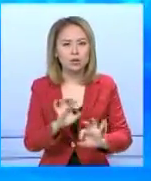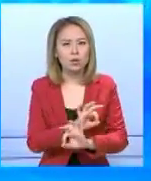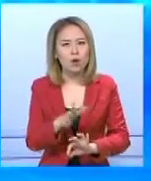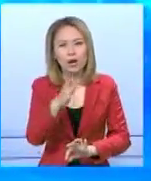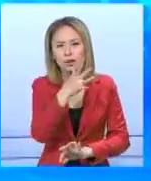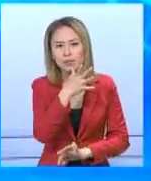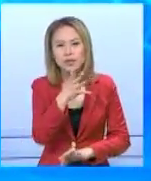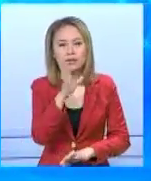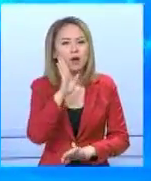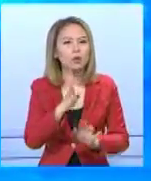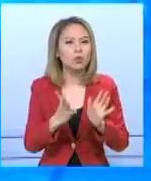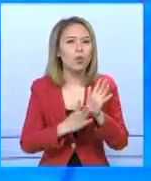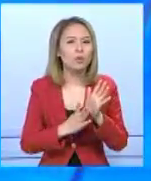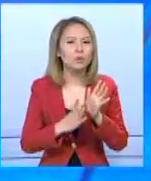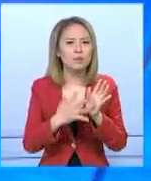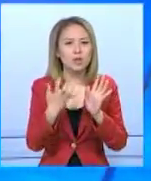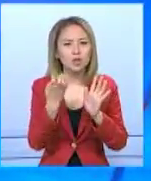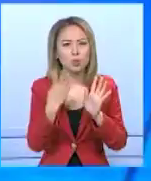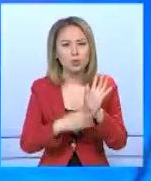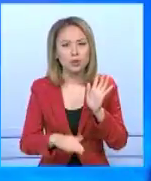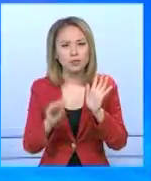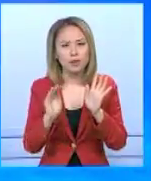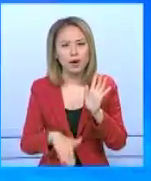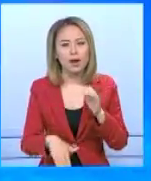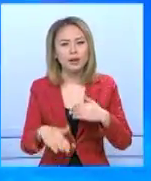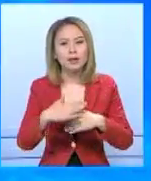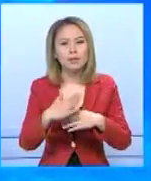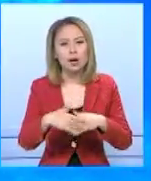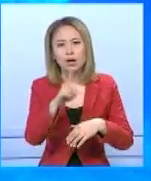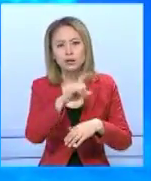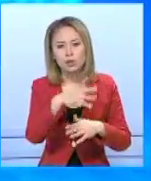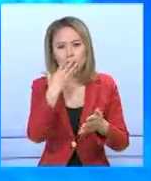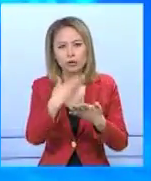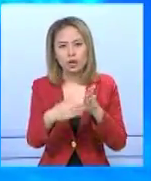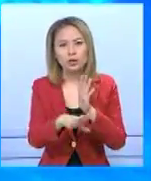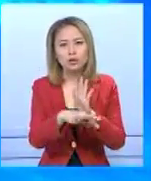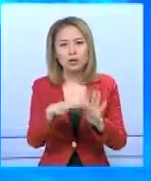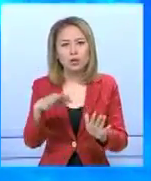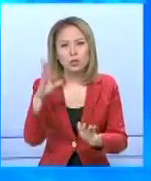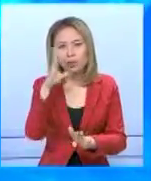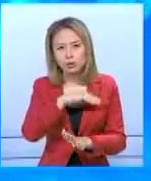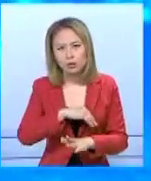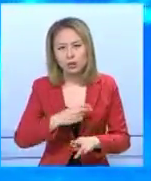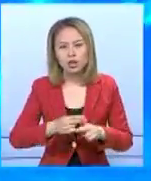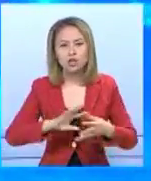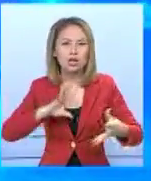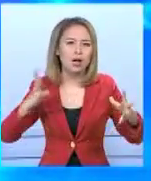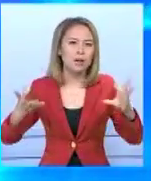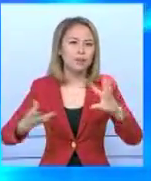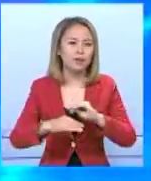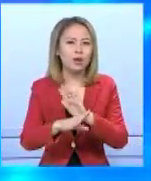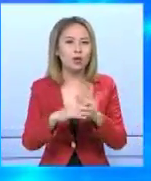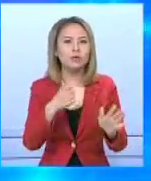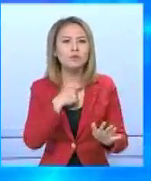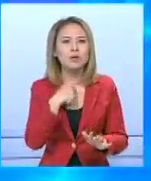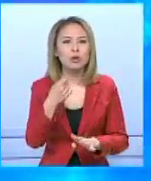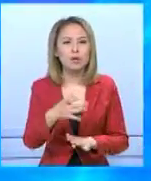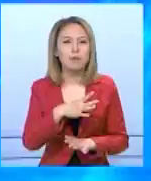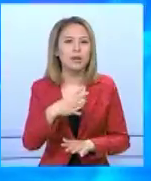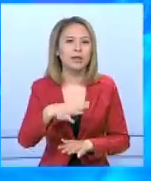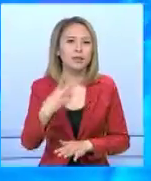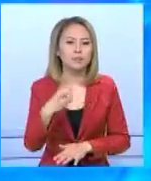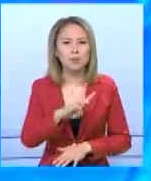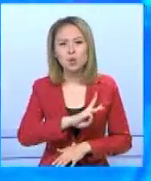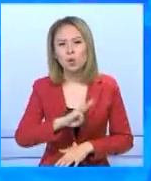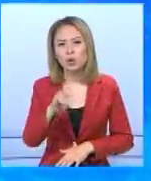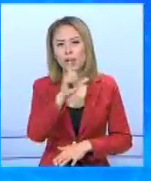жергілікті уақытпен таңғы сағат 9-ға дейін 590 мың адам өз таңдауын жасап үлгерген. Жалпы бұл науқанда дауыс беруге 42 миллионнан